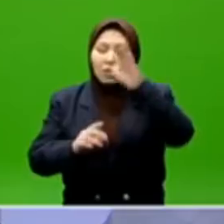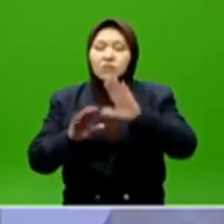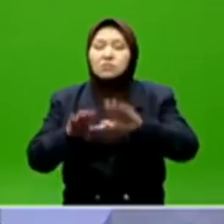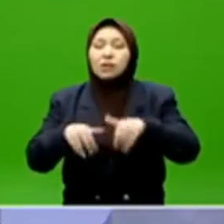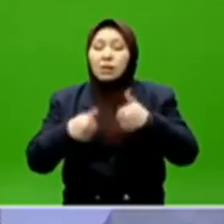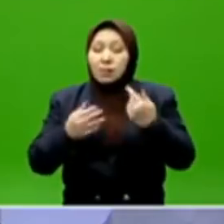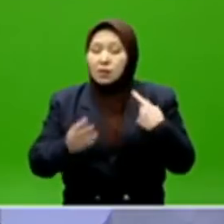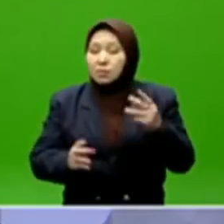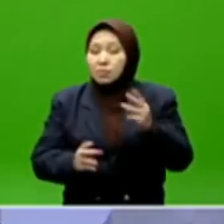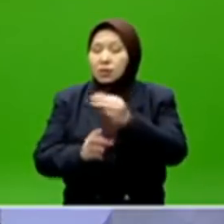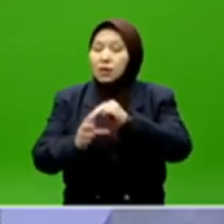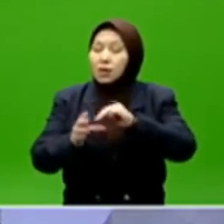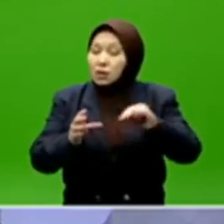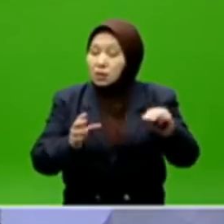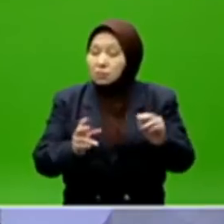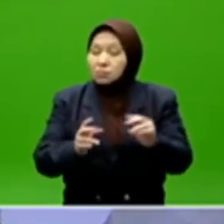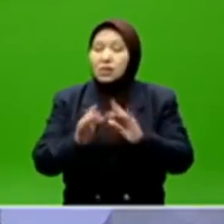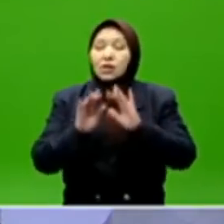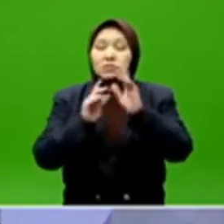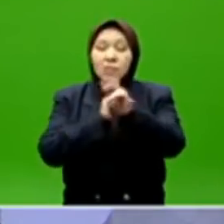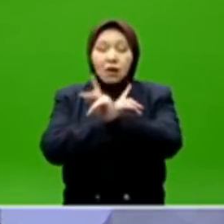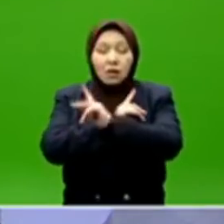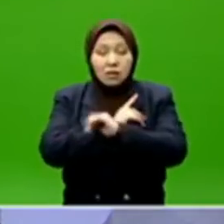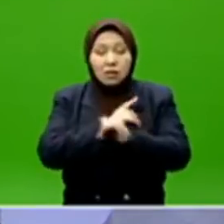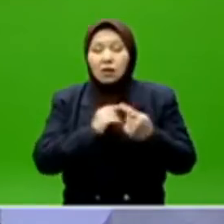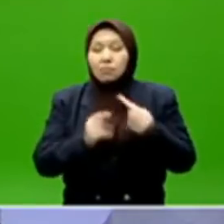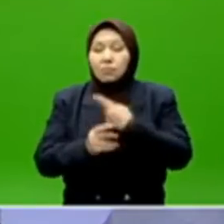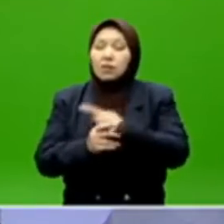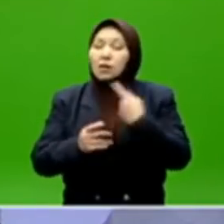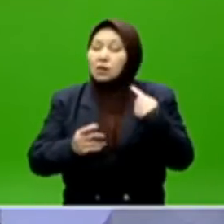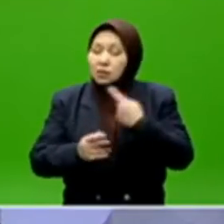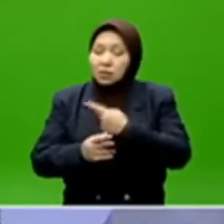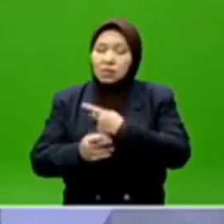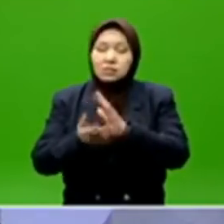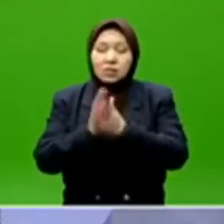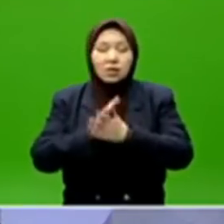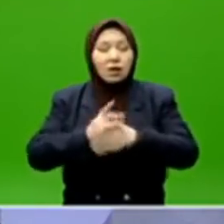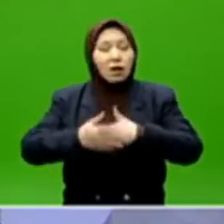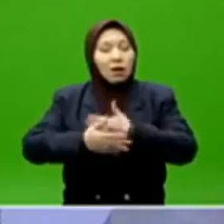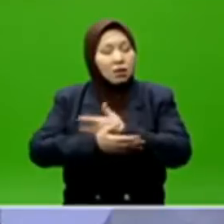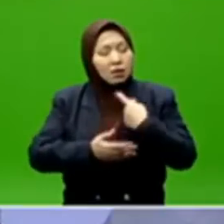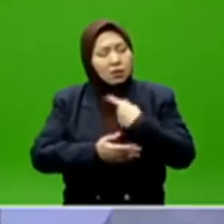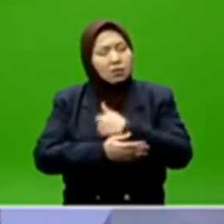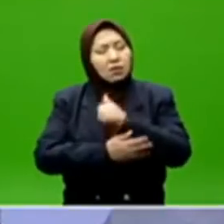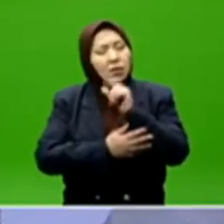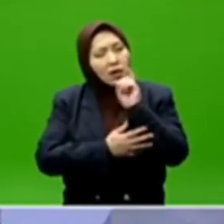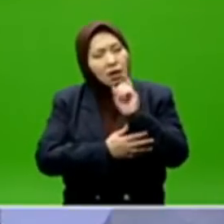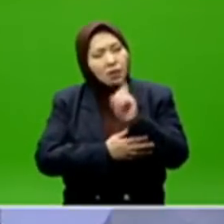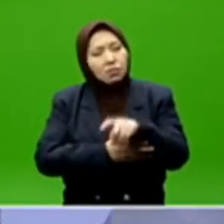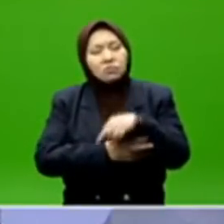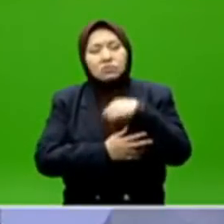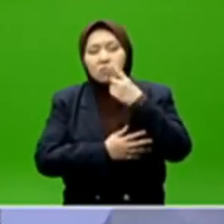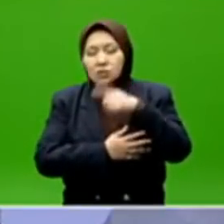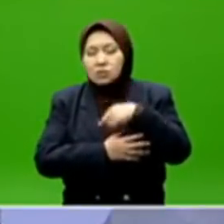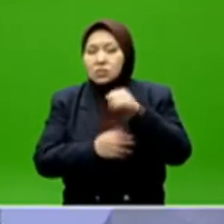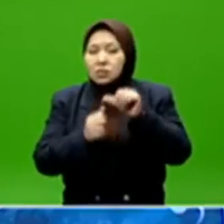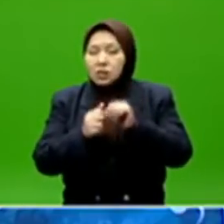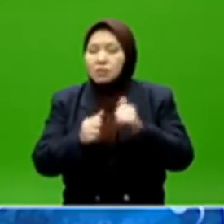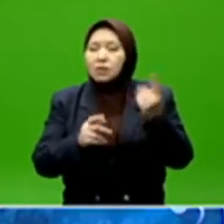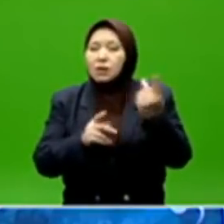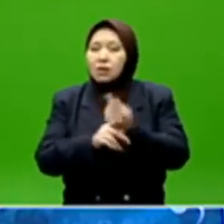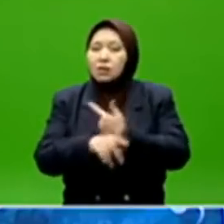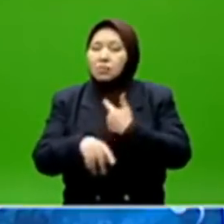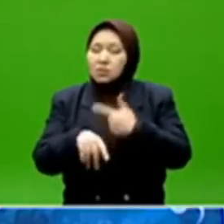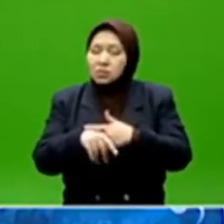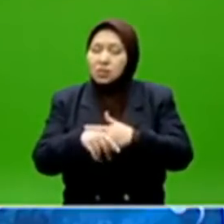shighara. Doa yang kita sebagai seorang anak, tidak harus kita lupakan dalam setiap kali masa kita